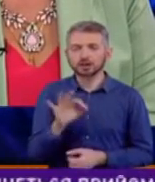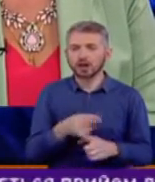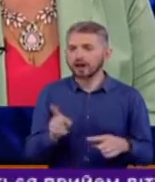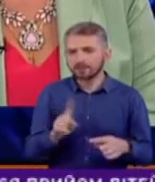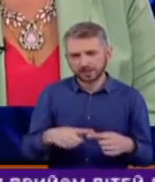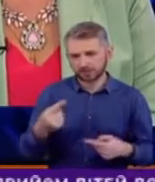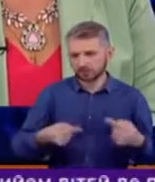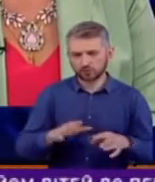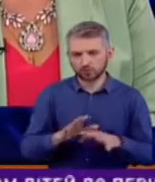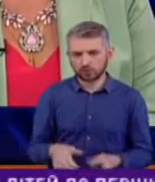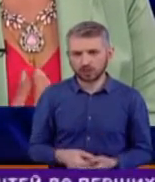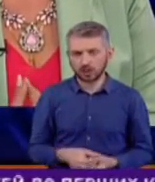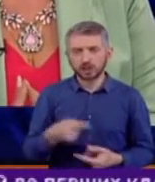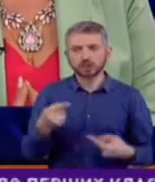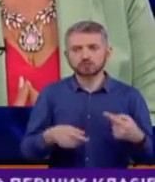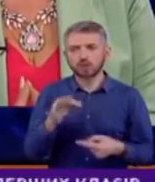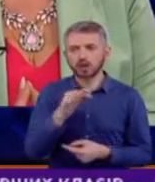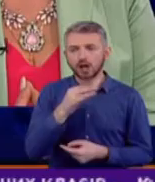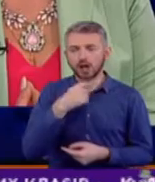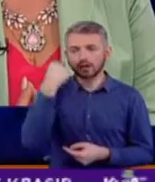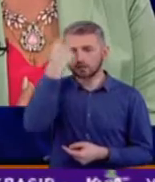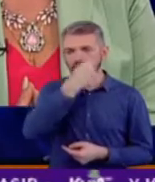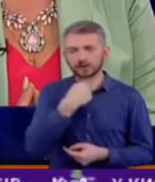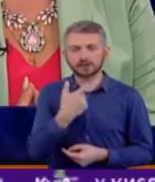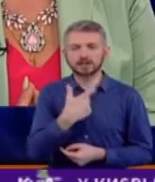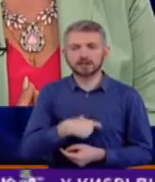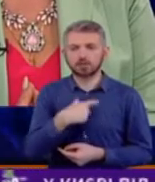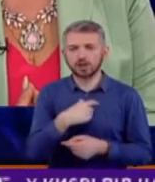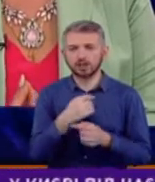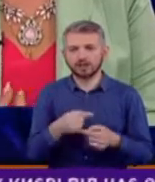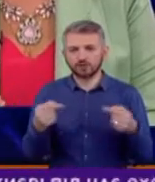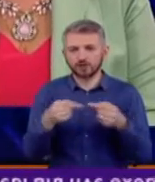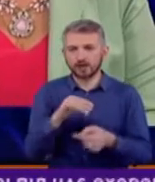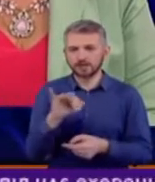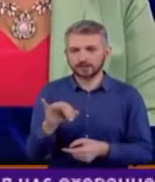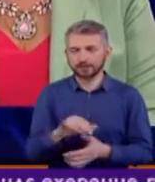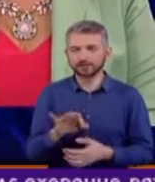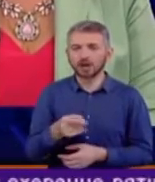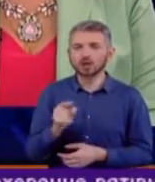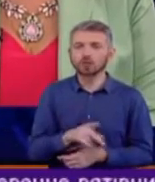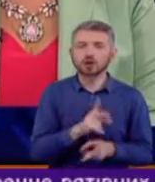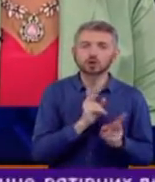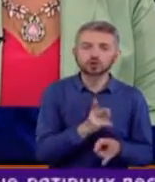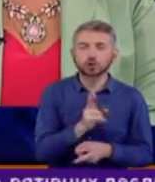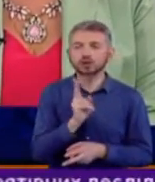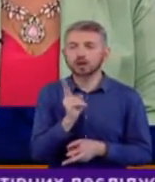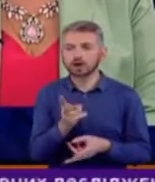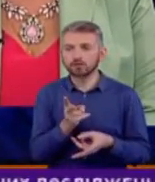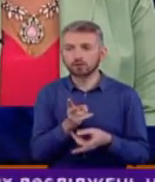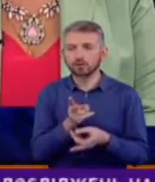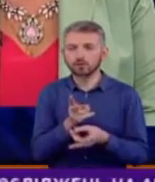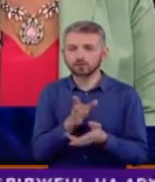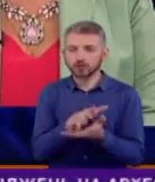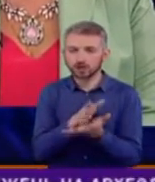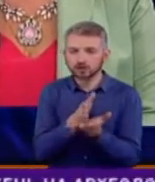спор. Спор о личностной самоидентификации, о том, кто на кого проецирует свой